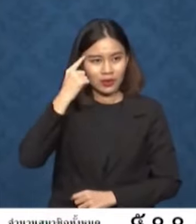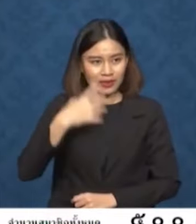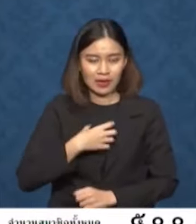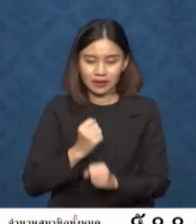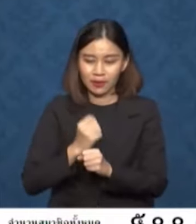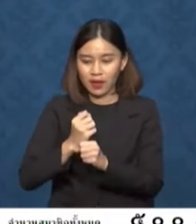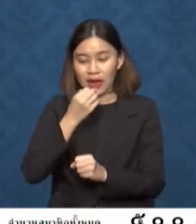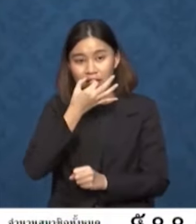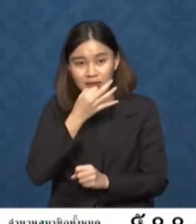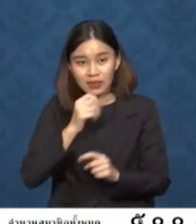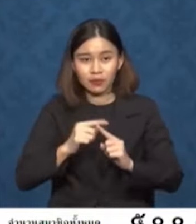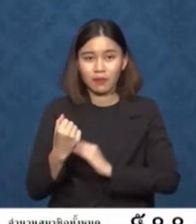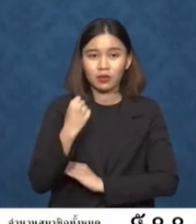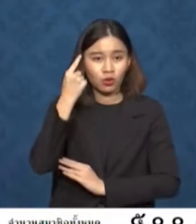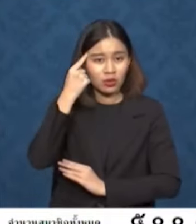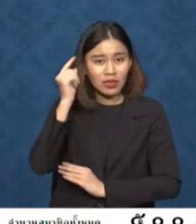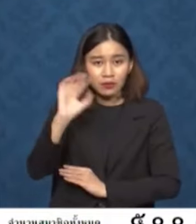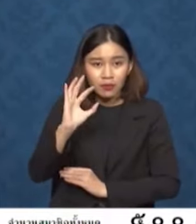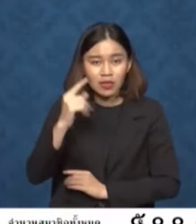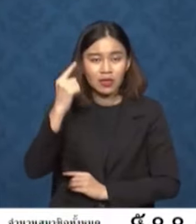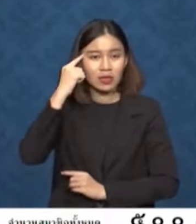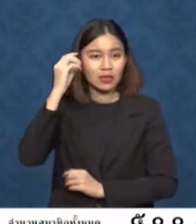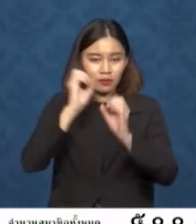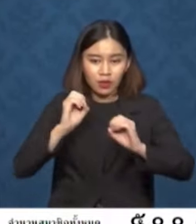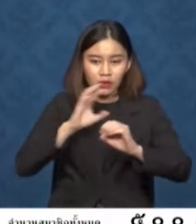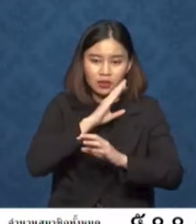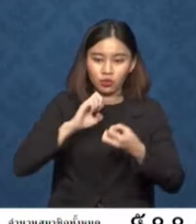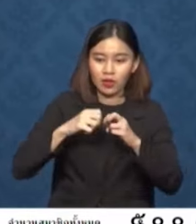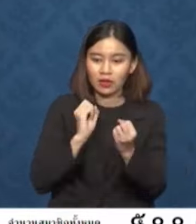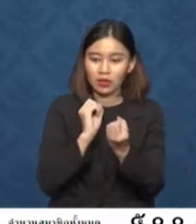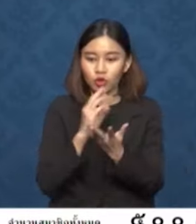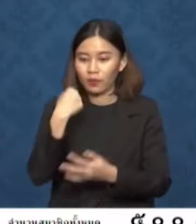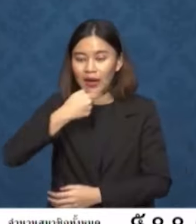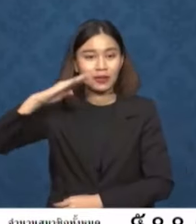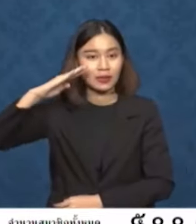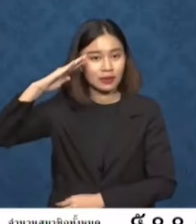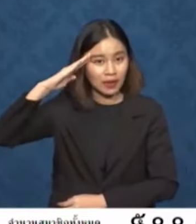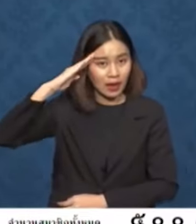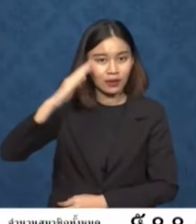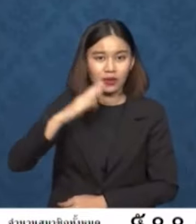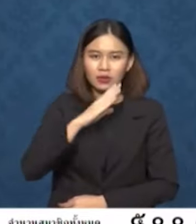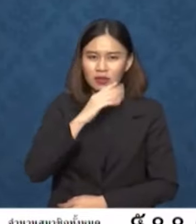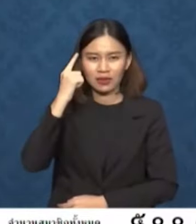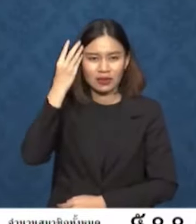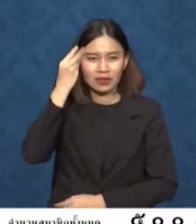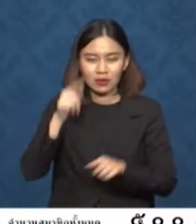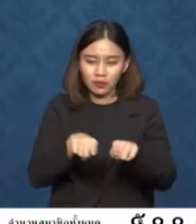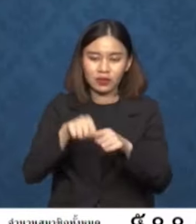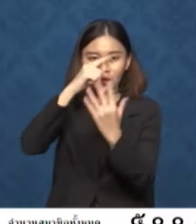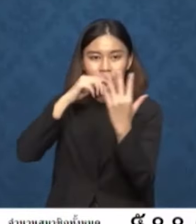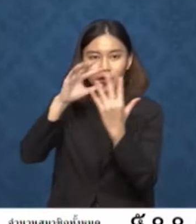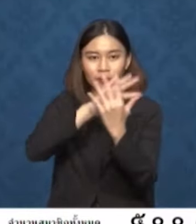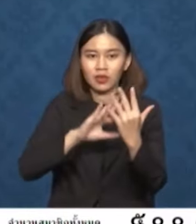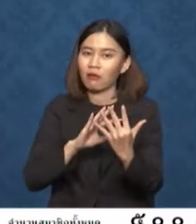กินหมดไม่คิดเรื่องความมั่นคงไม่เคยคิดว่าถ้าเกิดปัญหาขึ้นมาใครจะไปเป็นทหารถ้าคิดกันแบบนี้ทั้งประเทศ